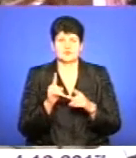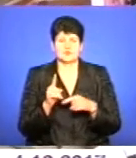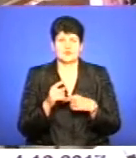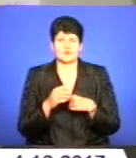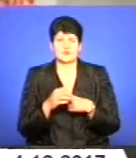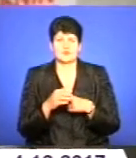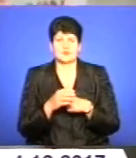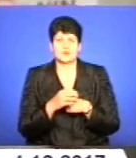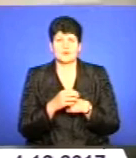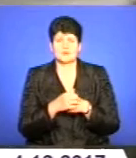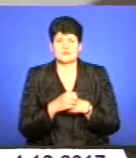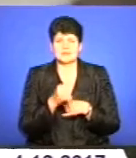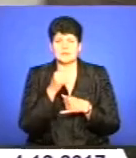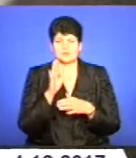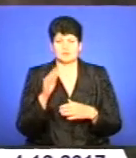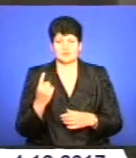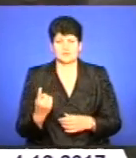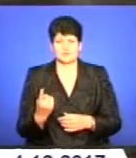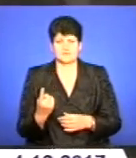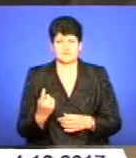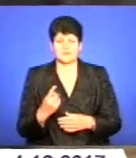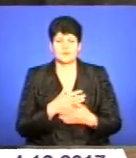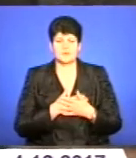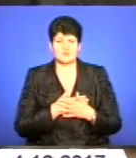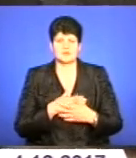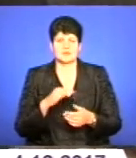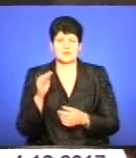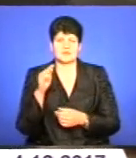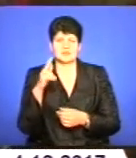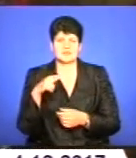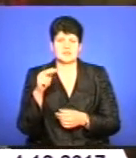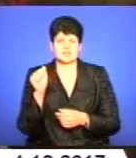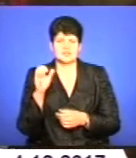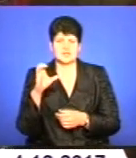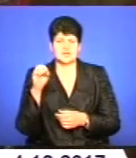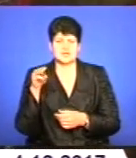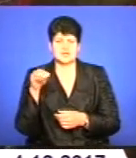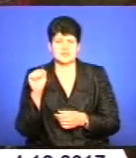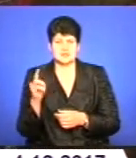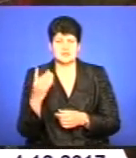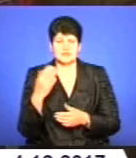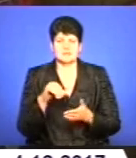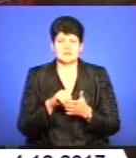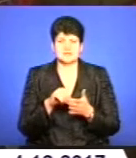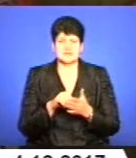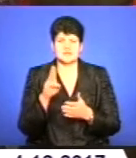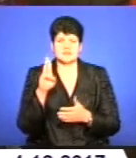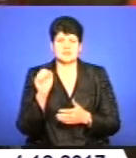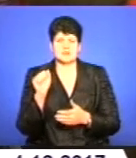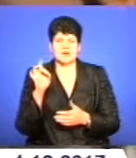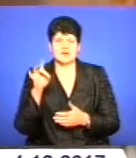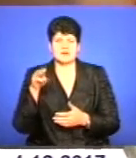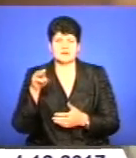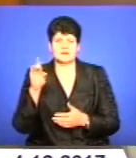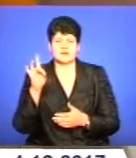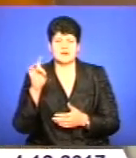переносит одиночество. Улюбленець Вікторії Гармаш – Джастін Сільвер Сайленс, єдиний в Україні представник породи шартрез. На виставку